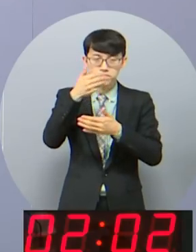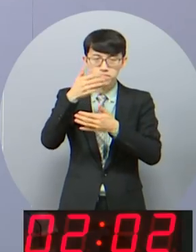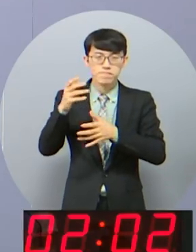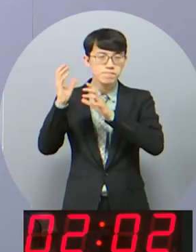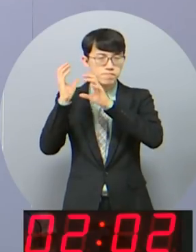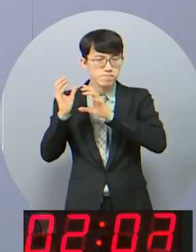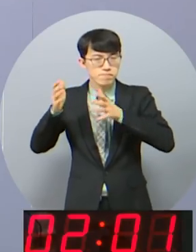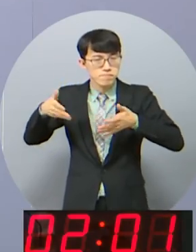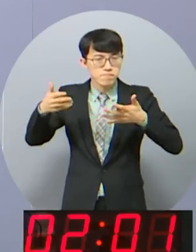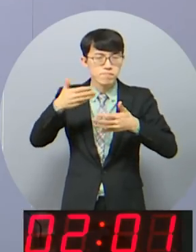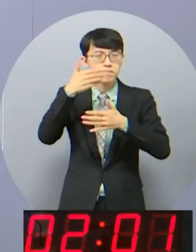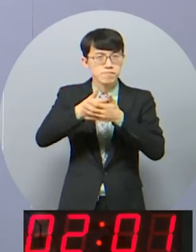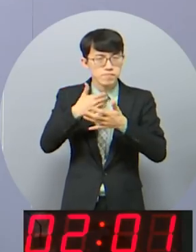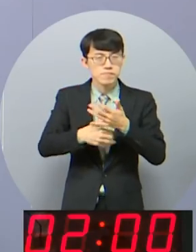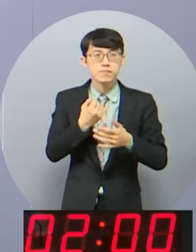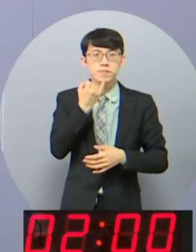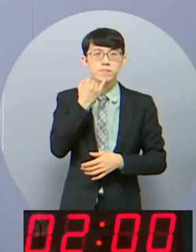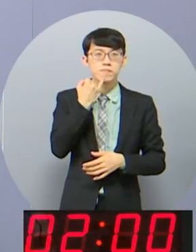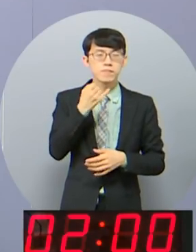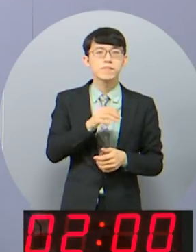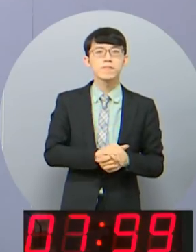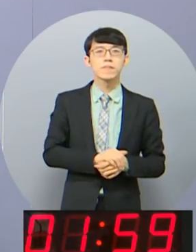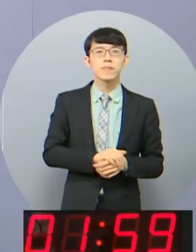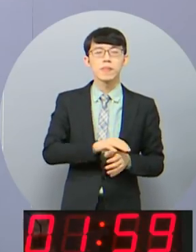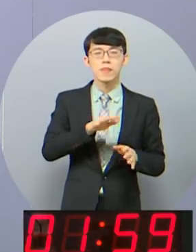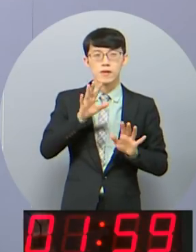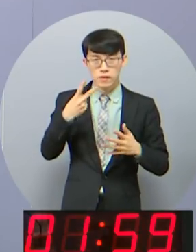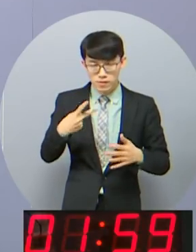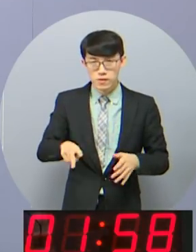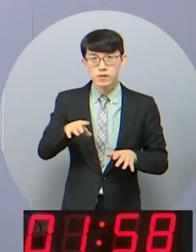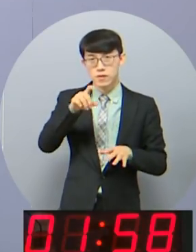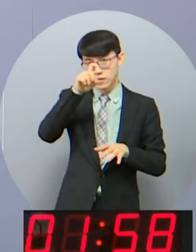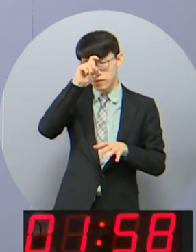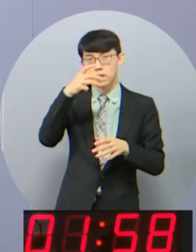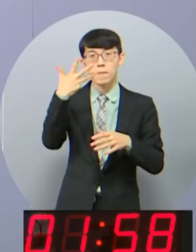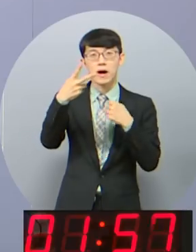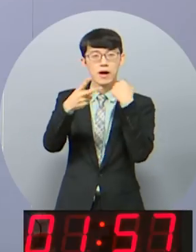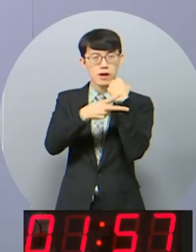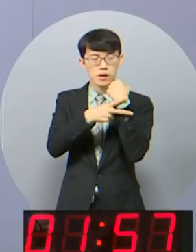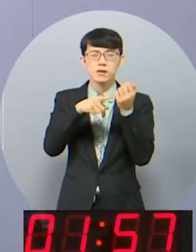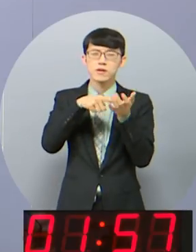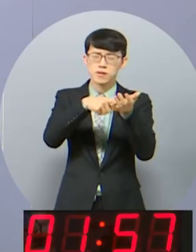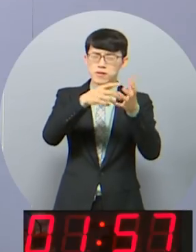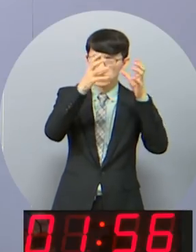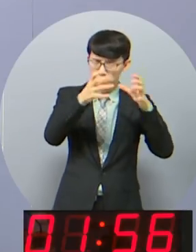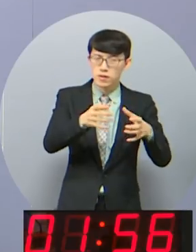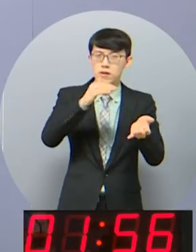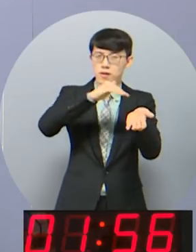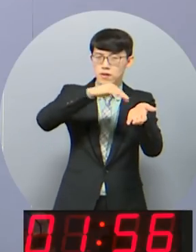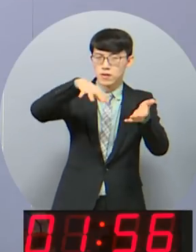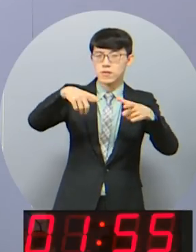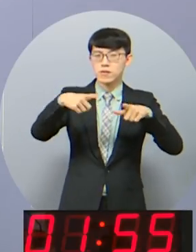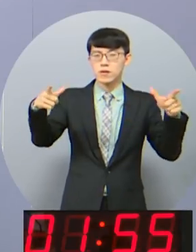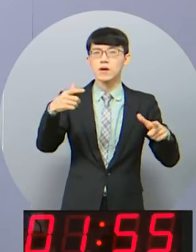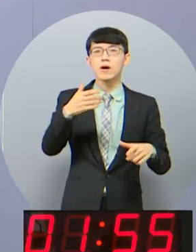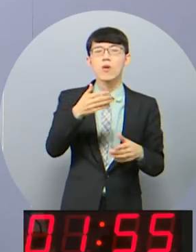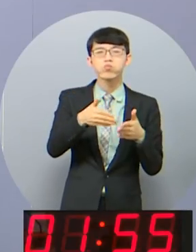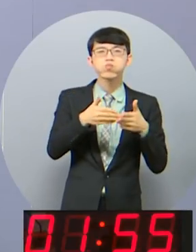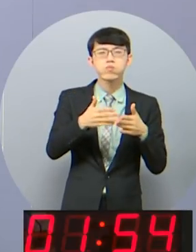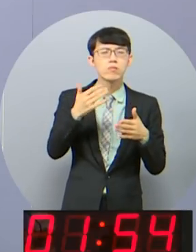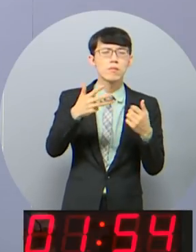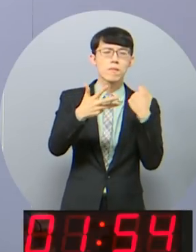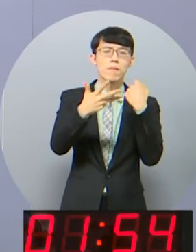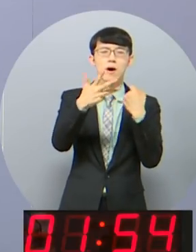那么争取咱这个万里的建设，大型的这个。医疗，所以北里拢无拢爱赶来到淡水这